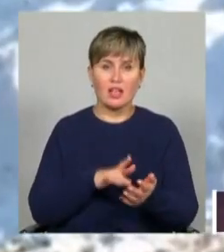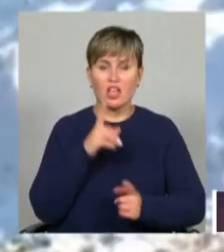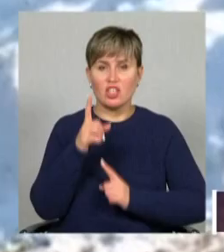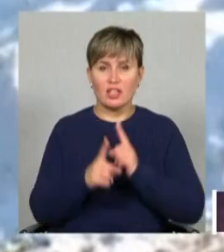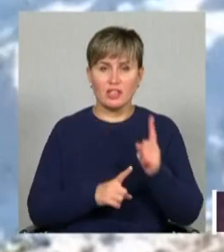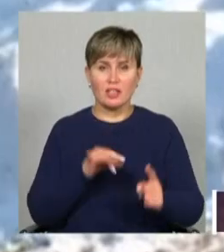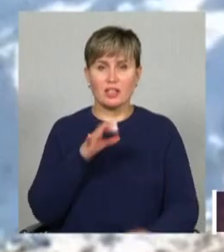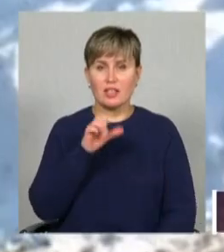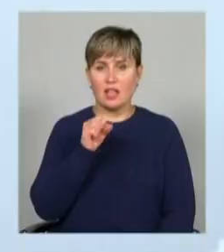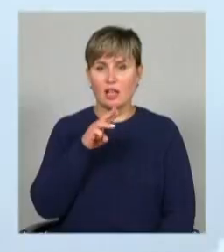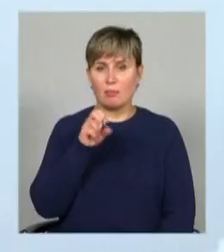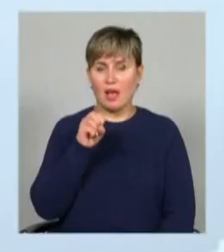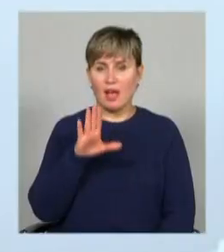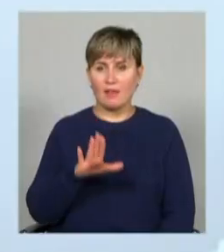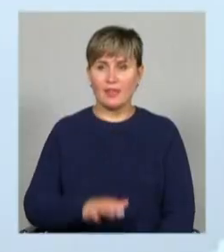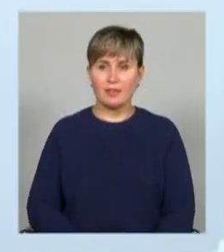и Сатпаев.